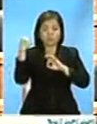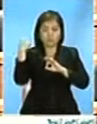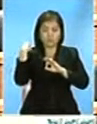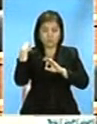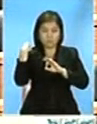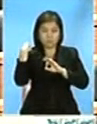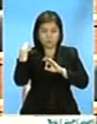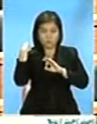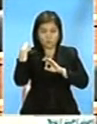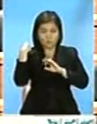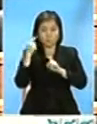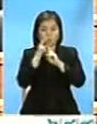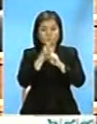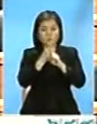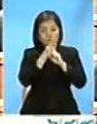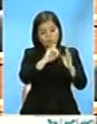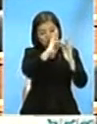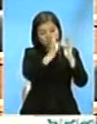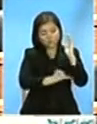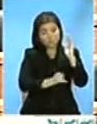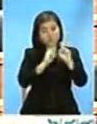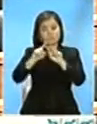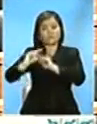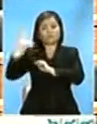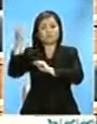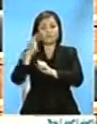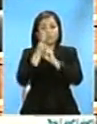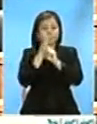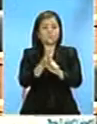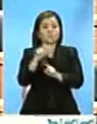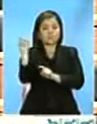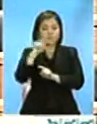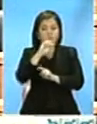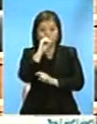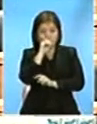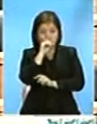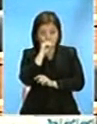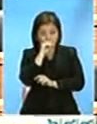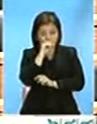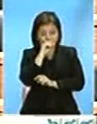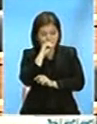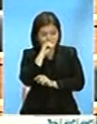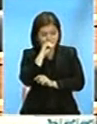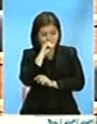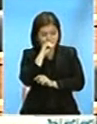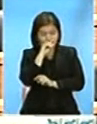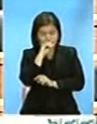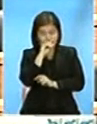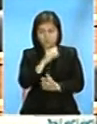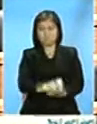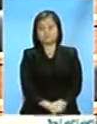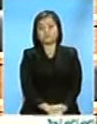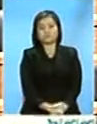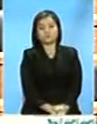งไปตามสากลโลกนะครับโลกเราบอกแล้วนะครับเห็นไหมฮะเมื่อวานถ้าจำไม่ผิ